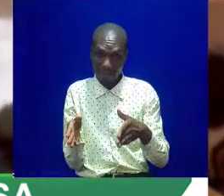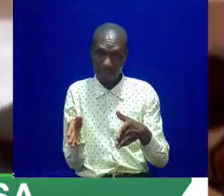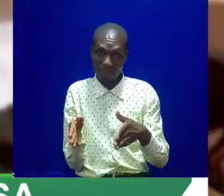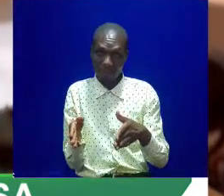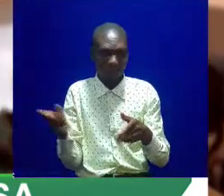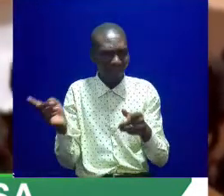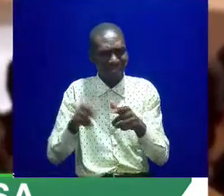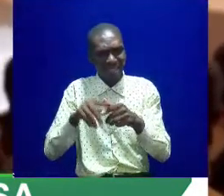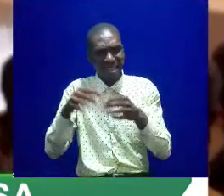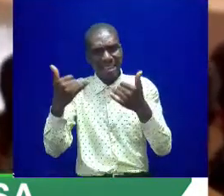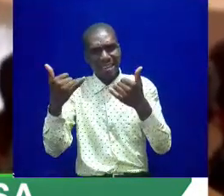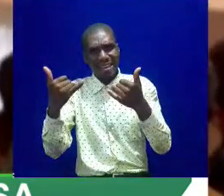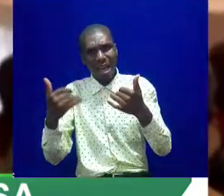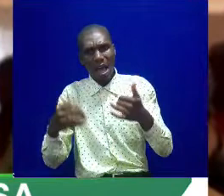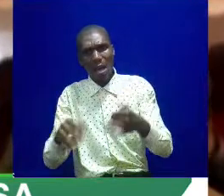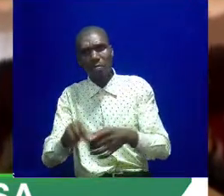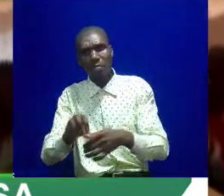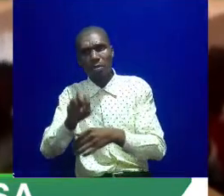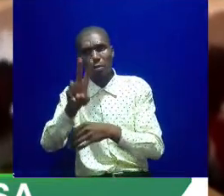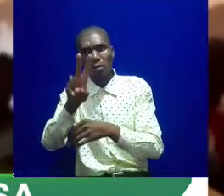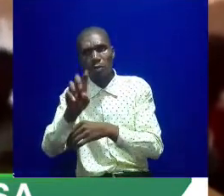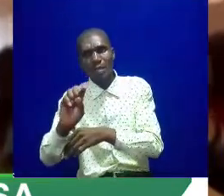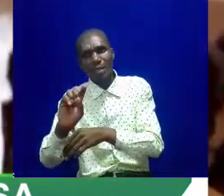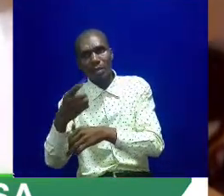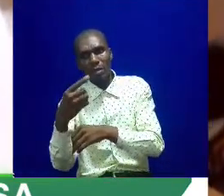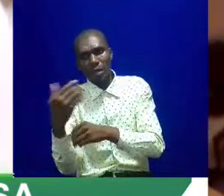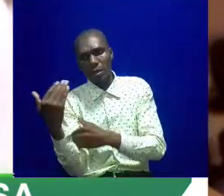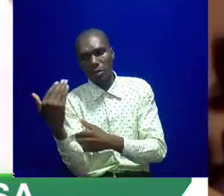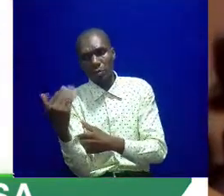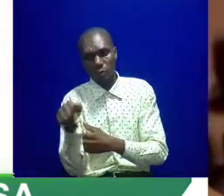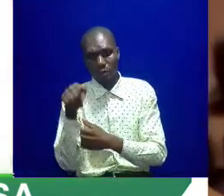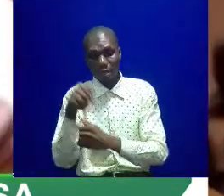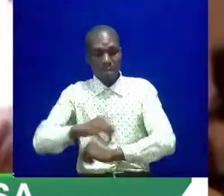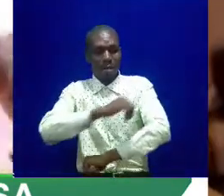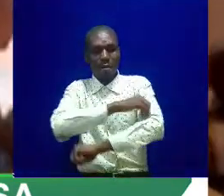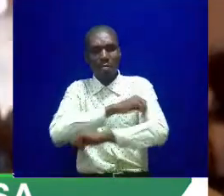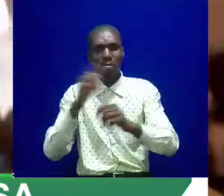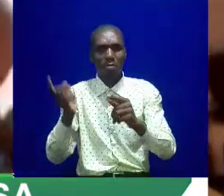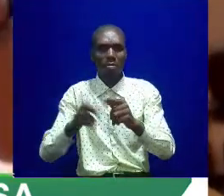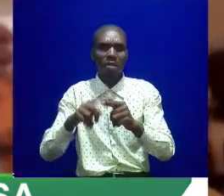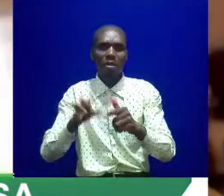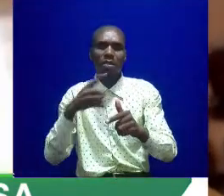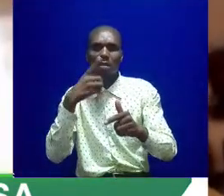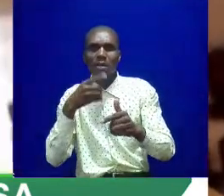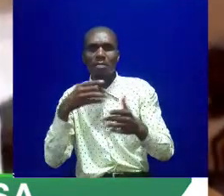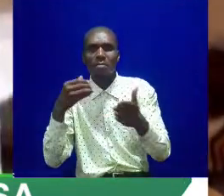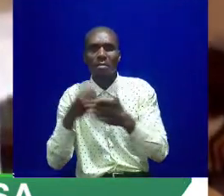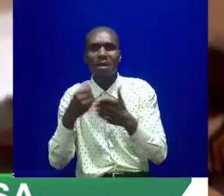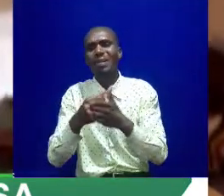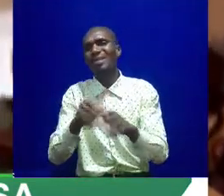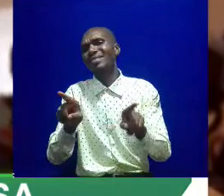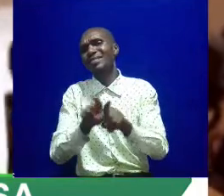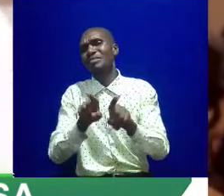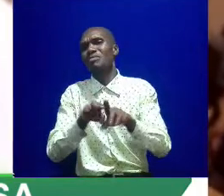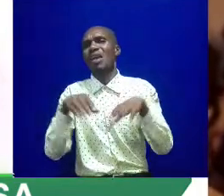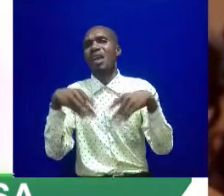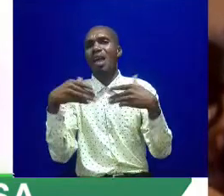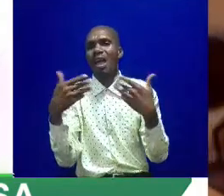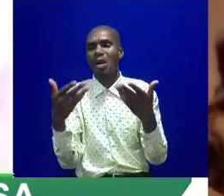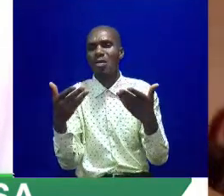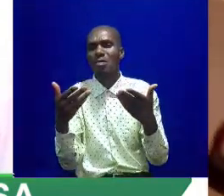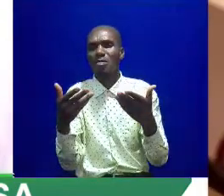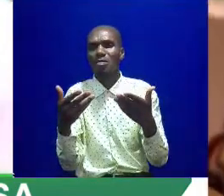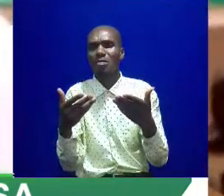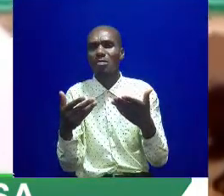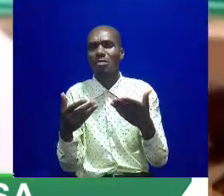Manyata constituency saa hii iko na 20,000 kids katika shule zetu. Ati alafu tunaambiwa shikeni pesa the same. Hiyo ni mnaitikia ama